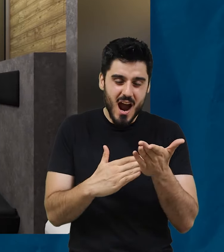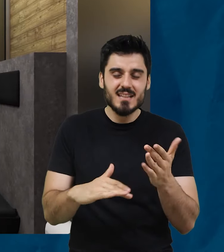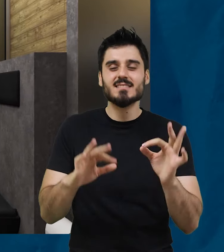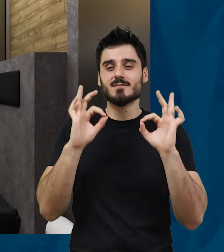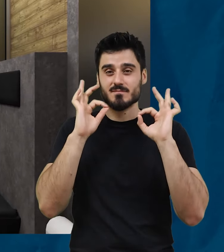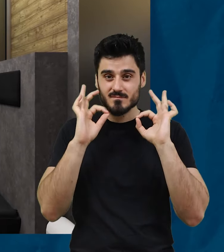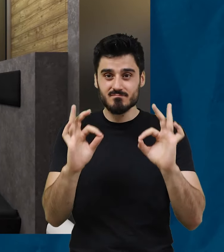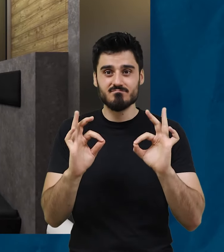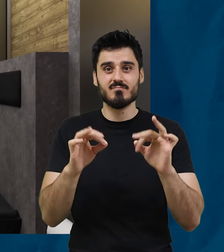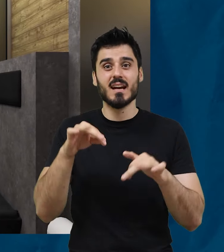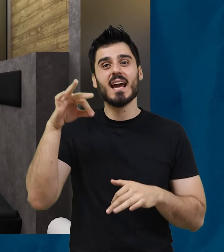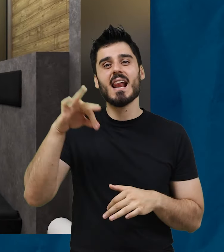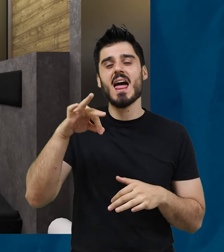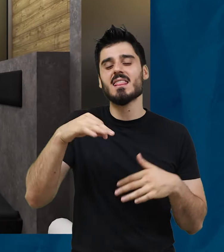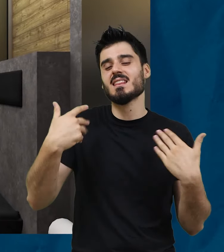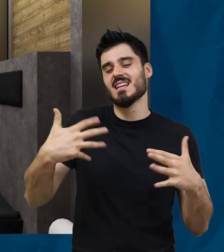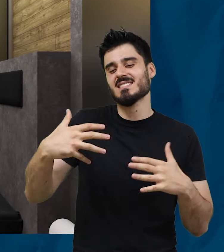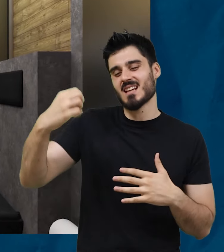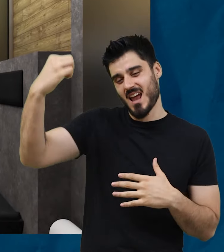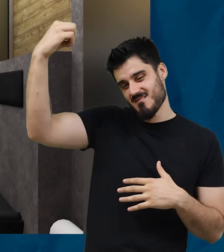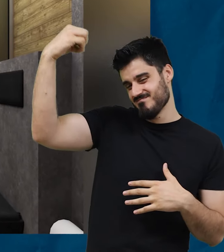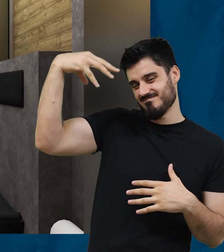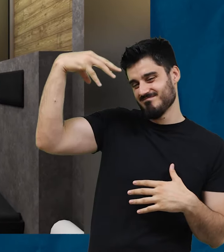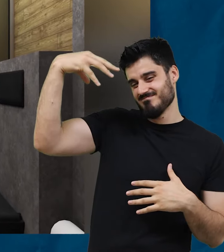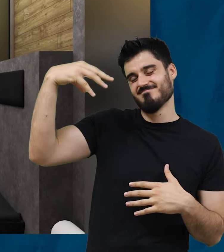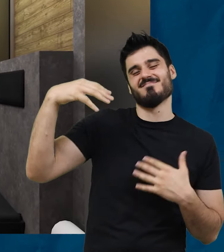като клиентите не искаха душ кабина.